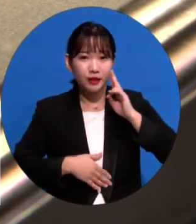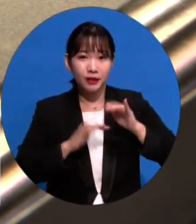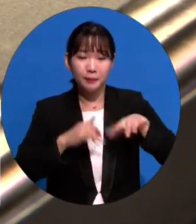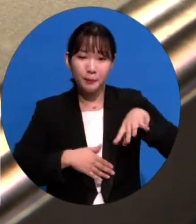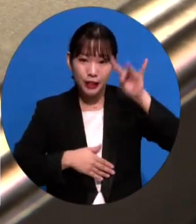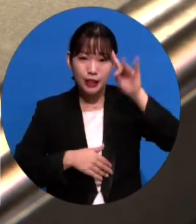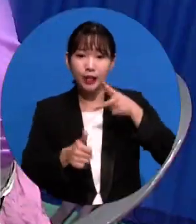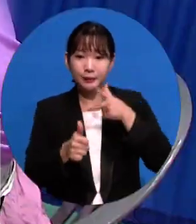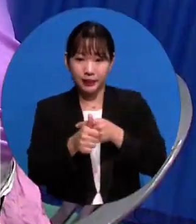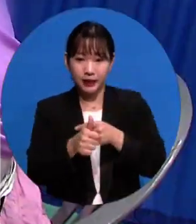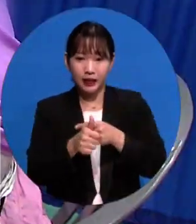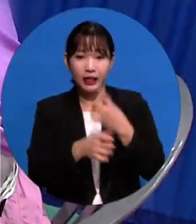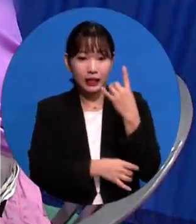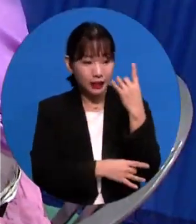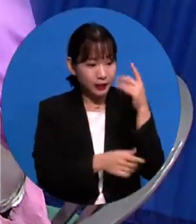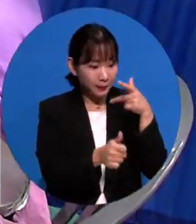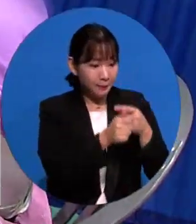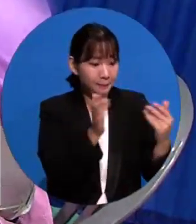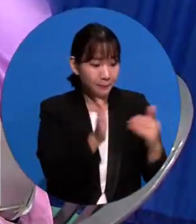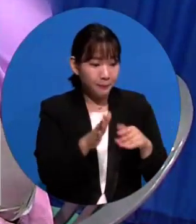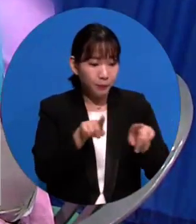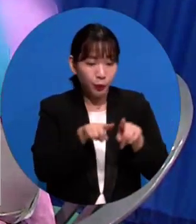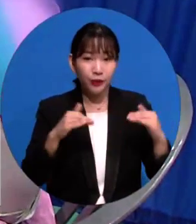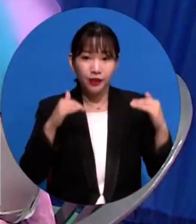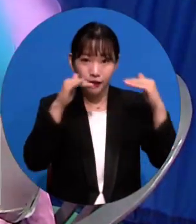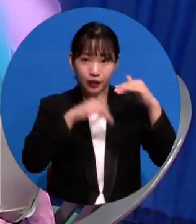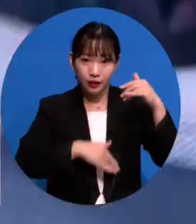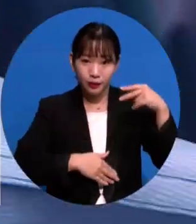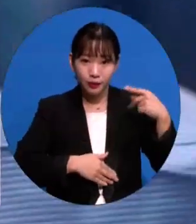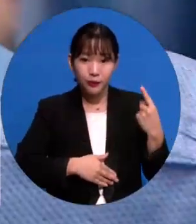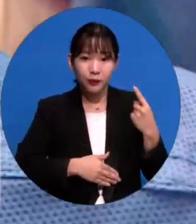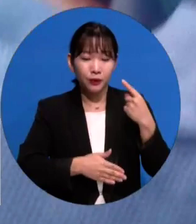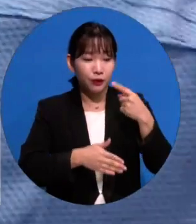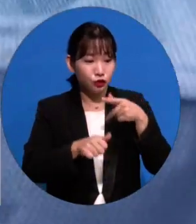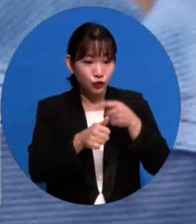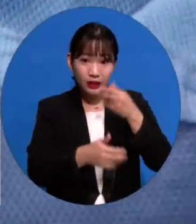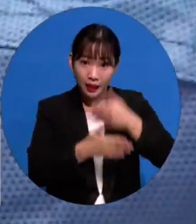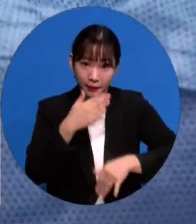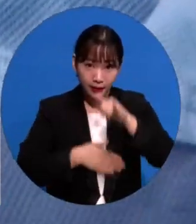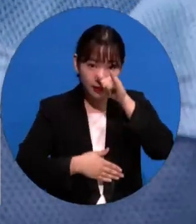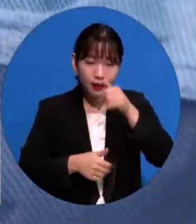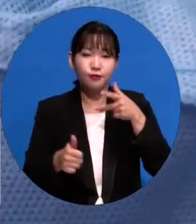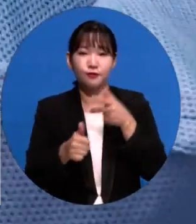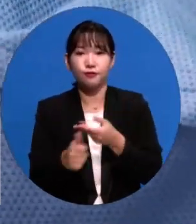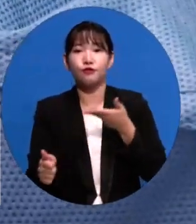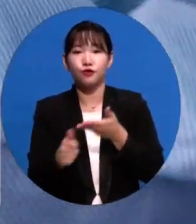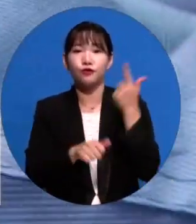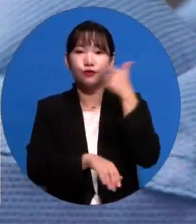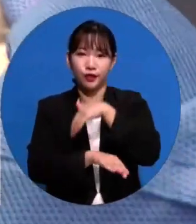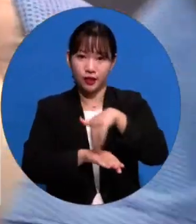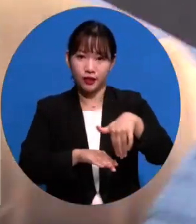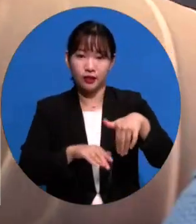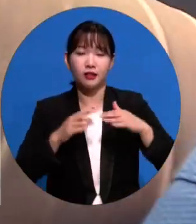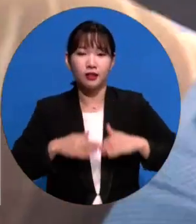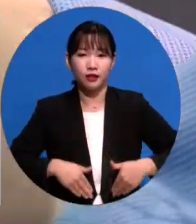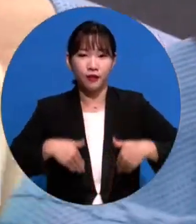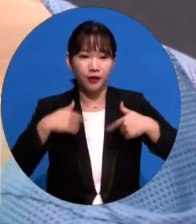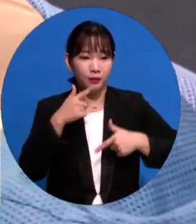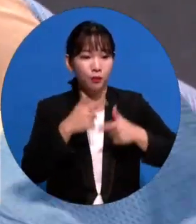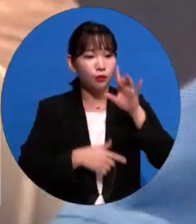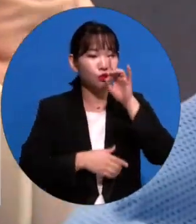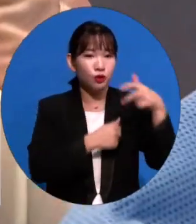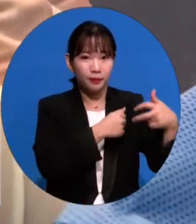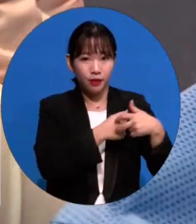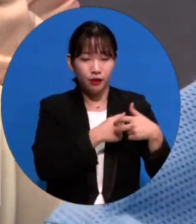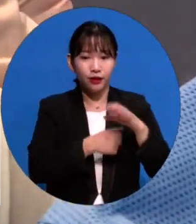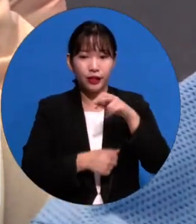접종하고 기초 접종을 마친 일반 성인도 잔여 백신으로 접종받을 수 있게 할 예정입니다. 전라남도는